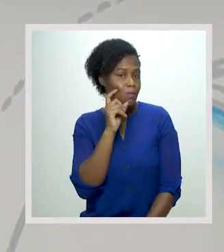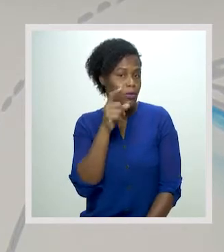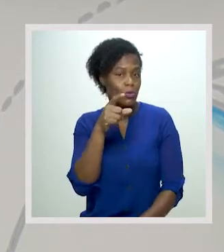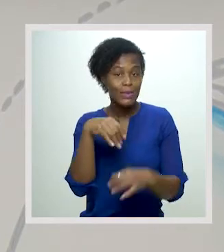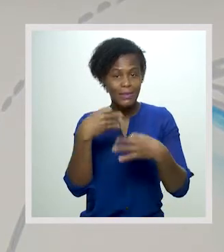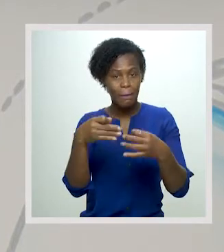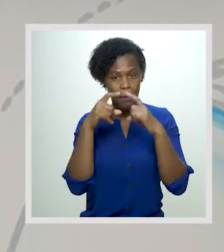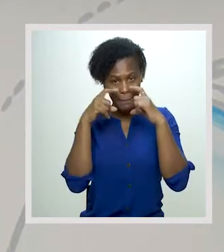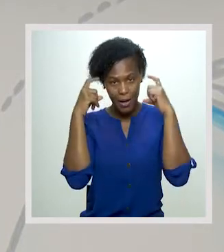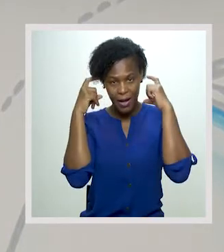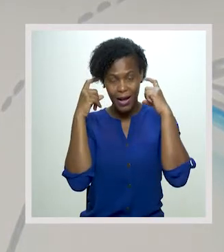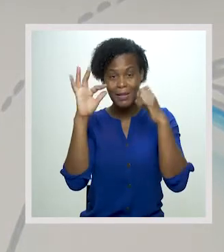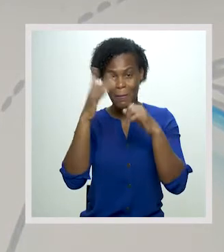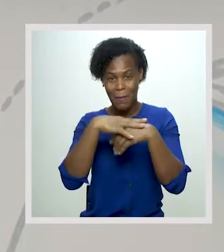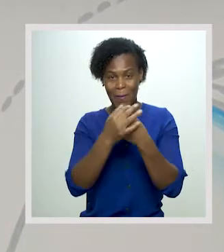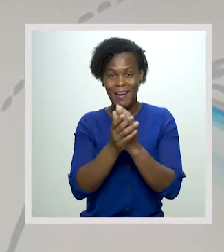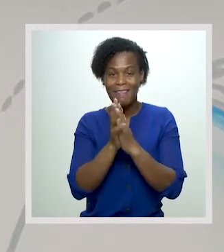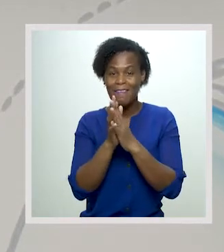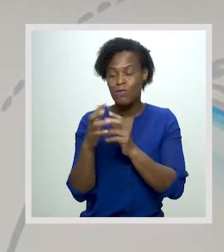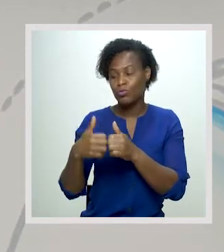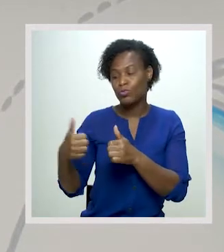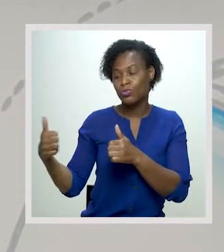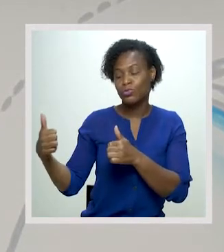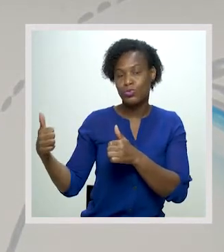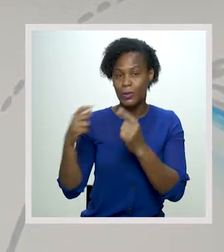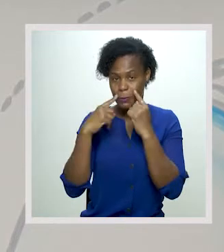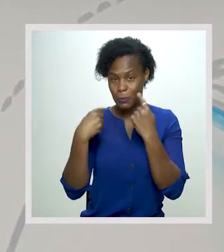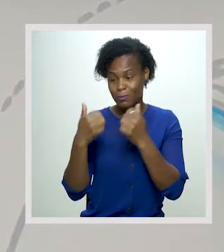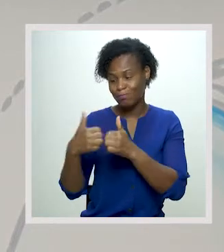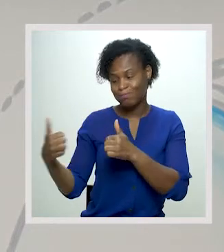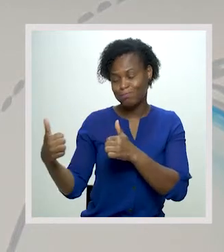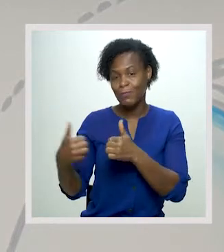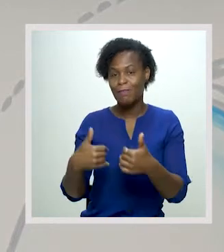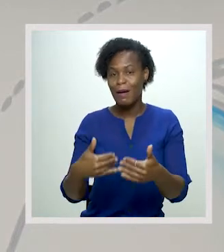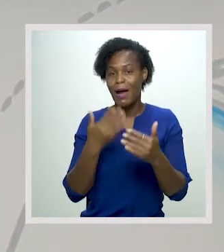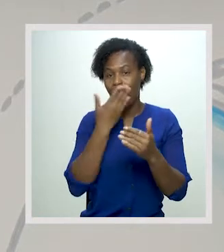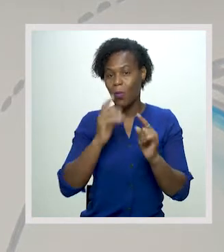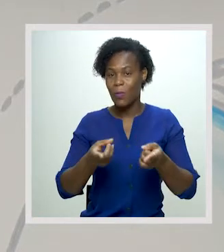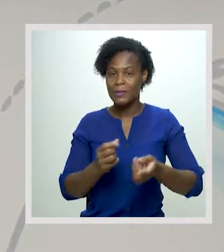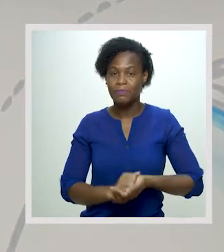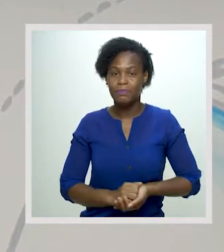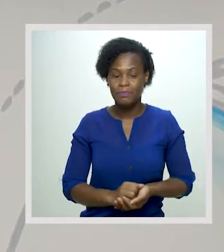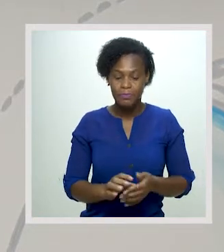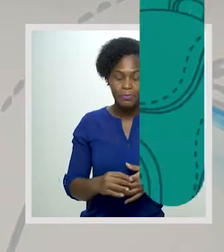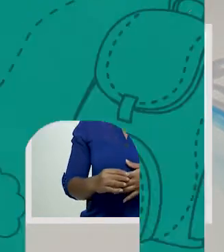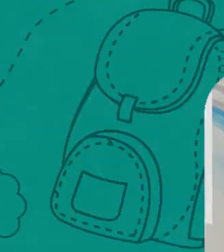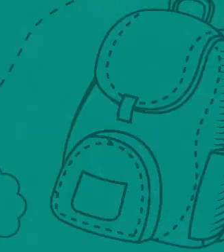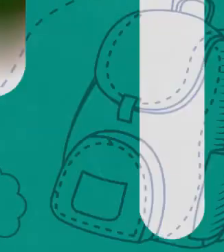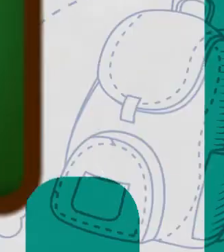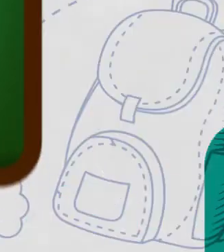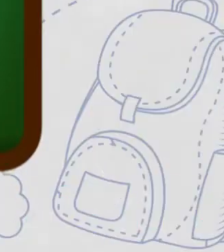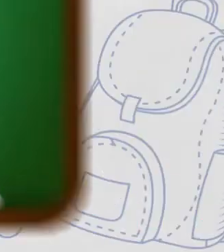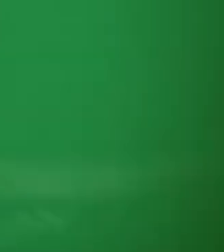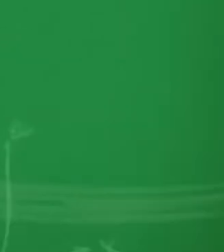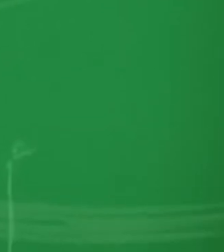sécurité. Porte toujours ton masque, lave-toi les mains et garde la distance en public. On va commencer notre cours.